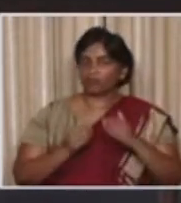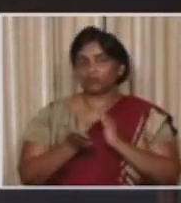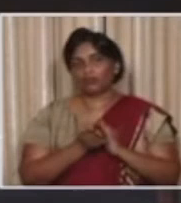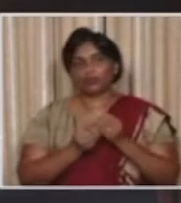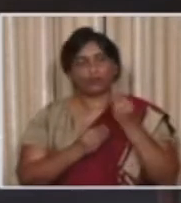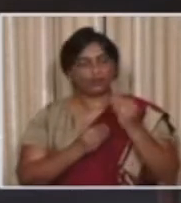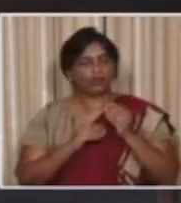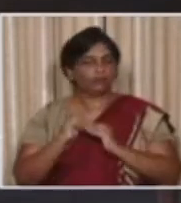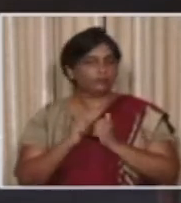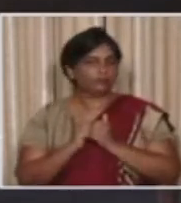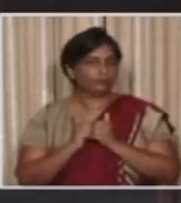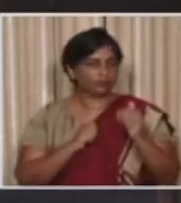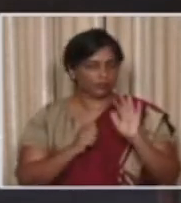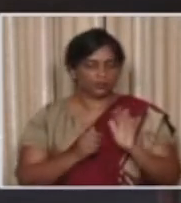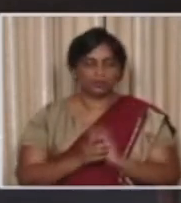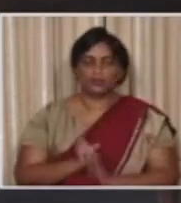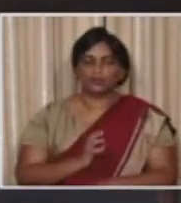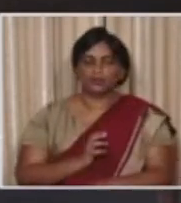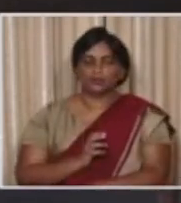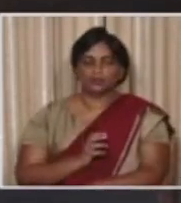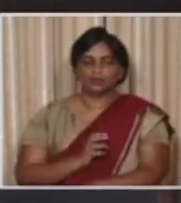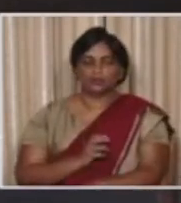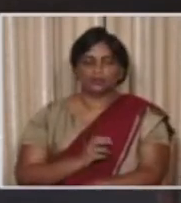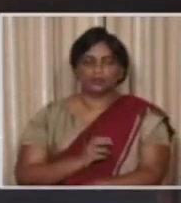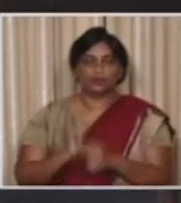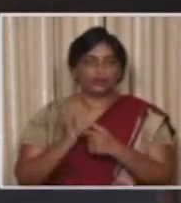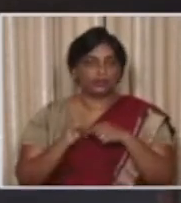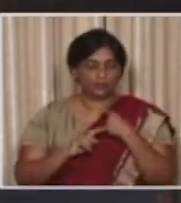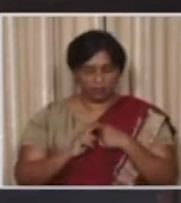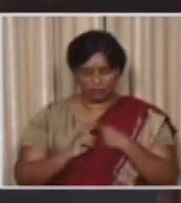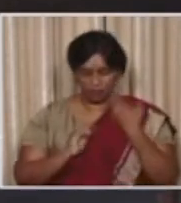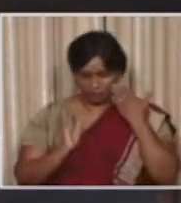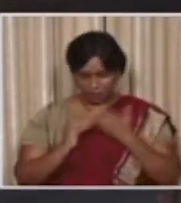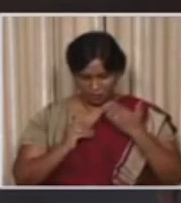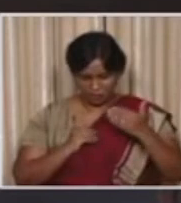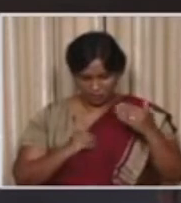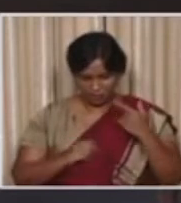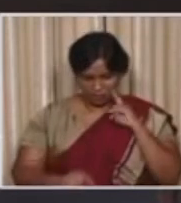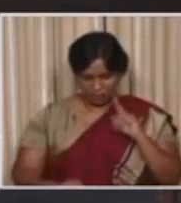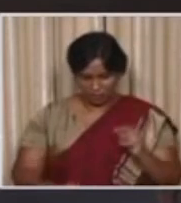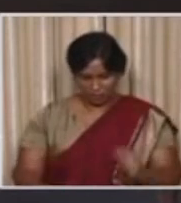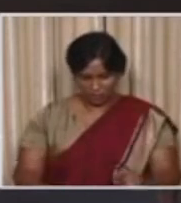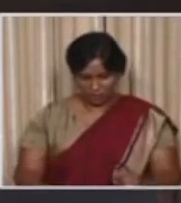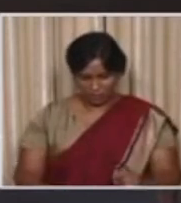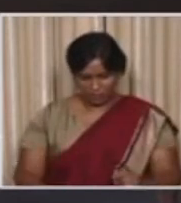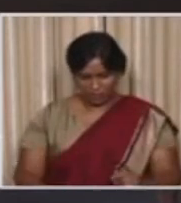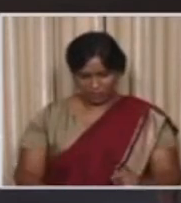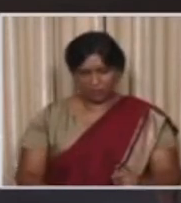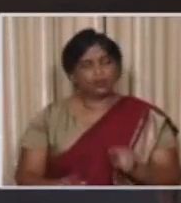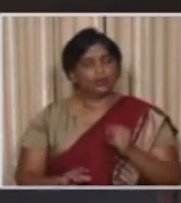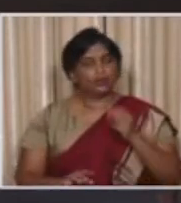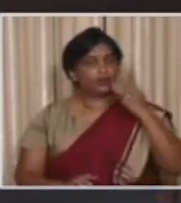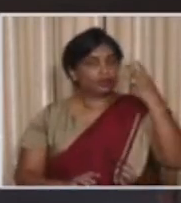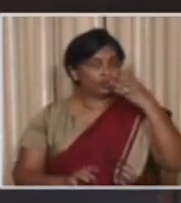ඒගොල්ලෝ ඉතාමත්ම ප්‍රශංසා කරනවා අපි දුම්කොළ වලට ගහපු බදු ප්‍රමාණවල. මම ඒක ඉදිරිපත් කරන්නම්. තුන්වෙනි එක කියනවා